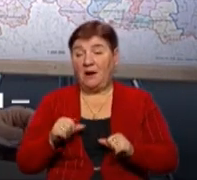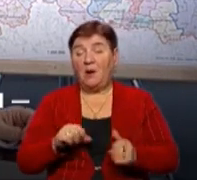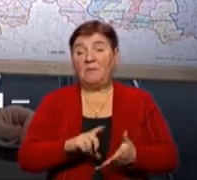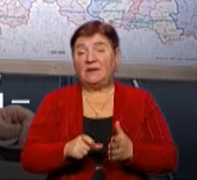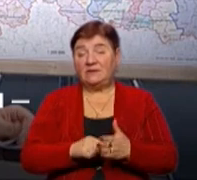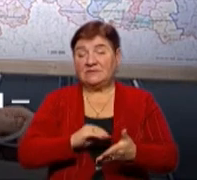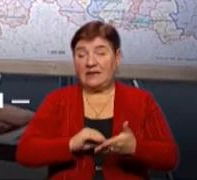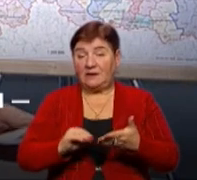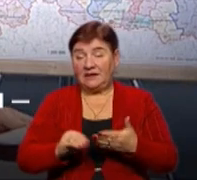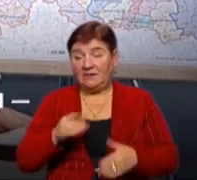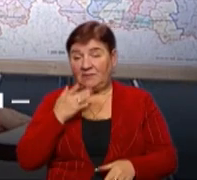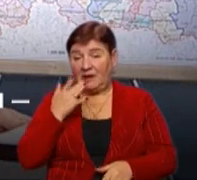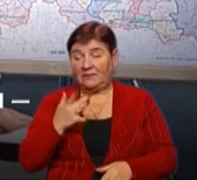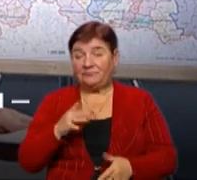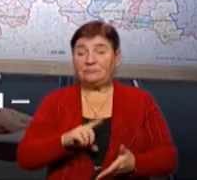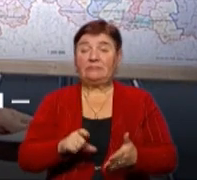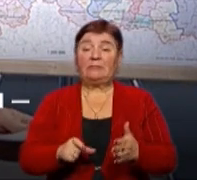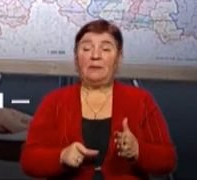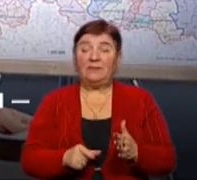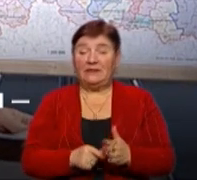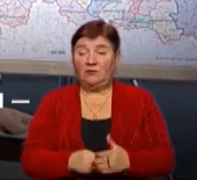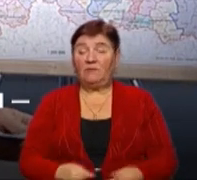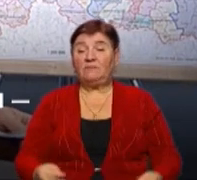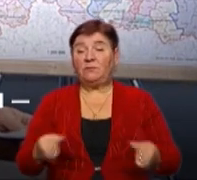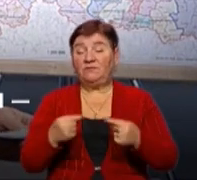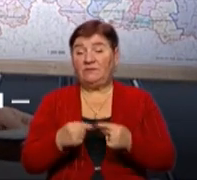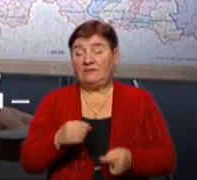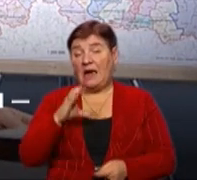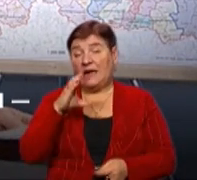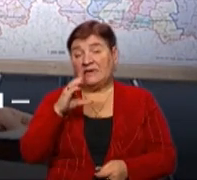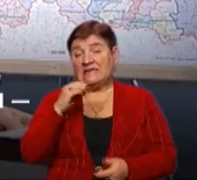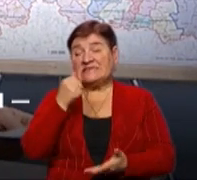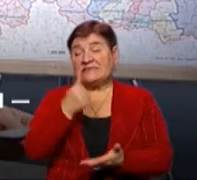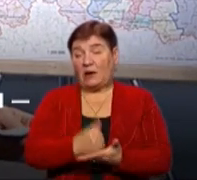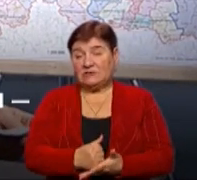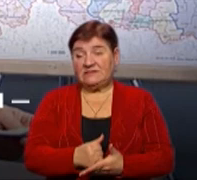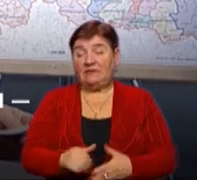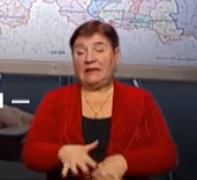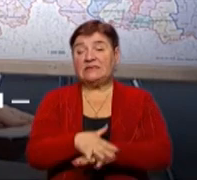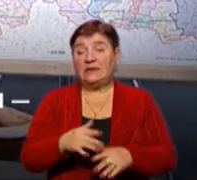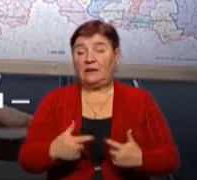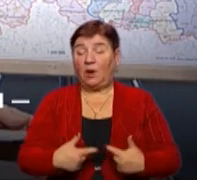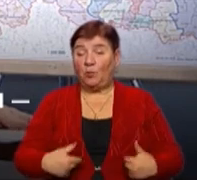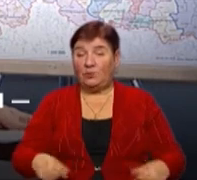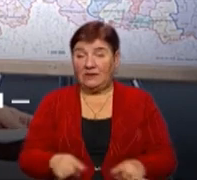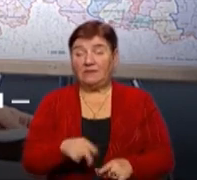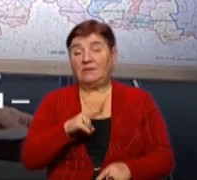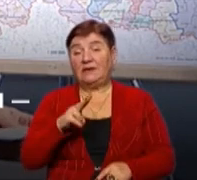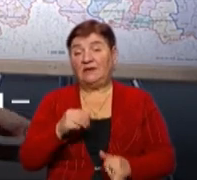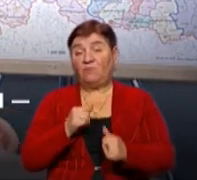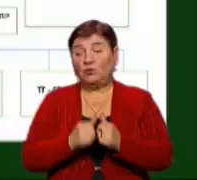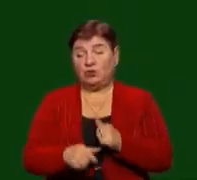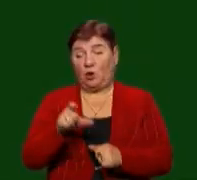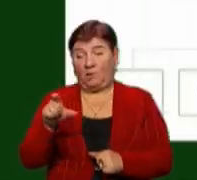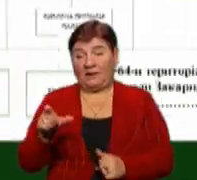конференції палати секретарів рад і палати, відповідно, старост сіл або населених пунктів, які є в